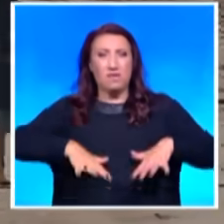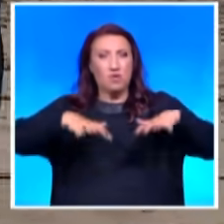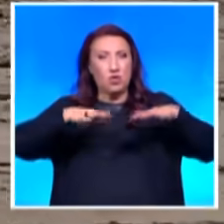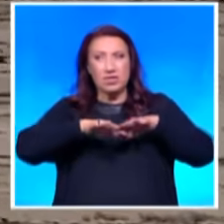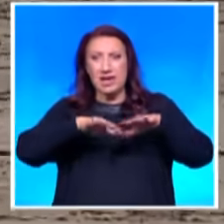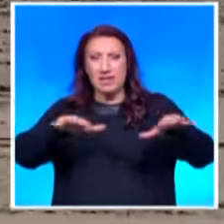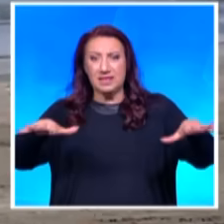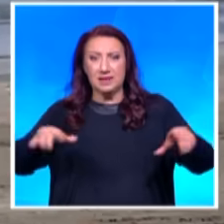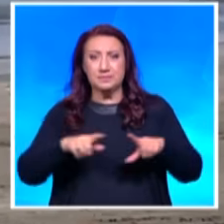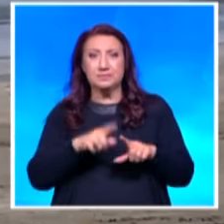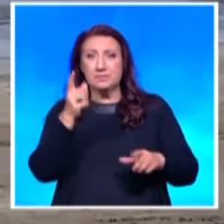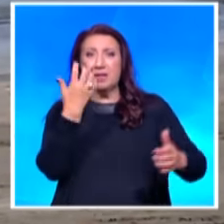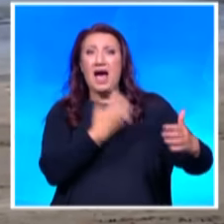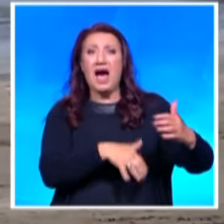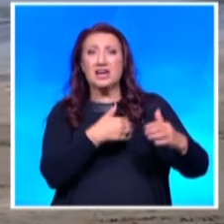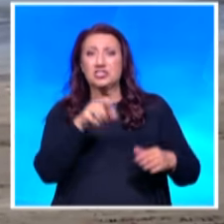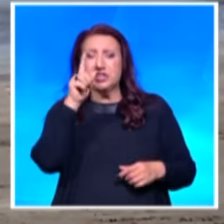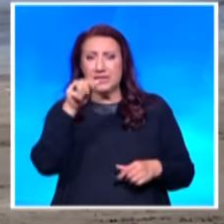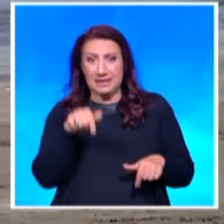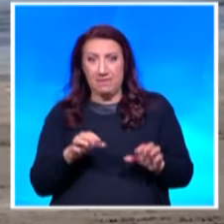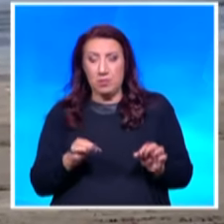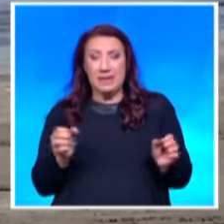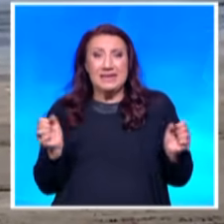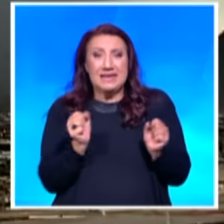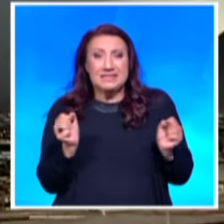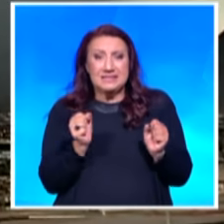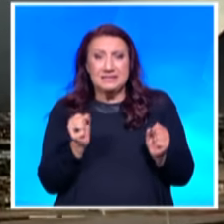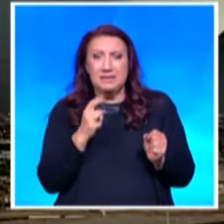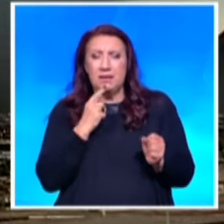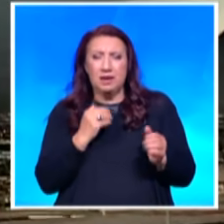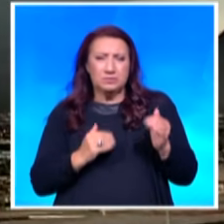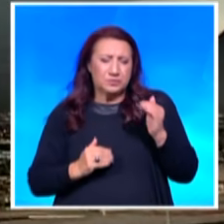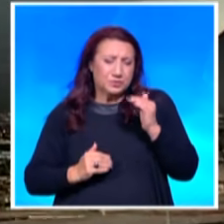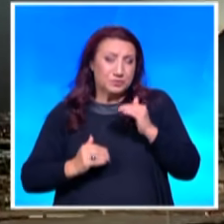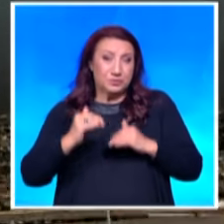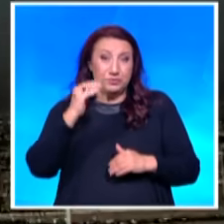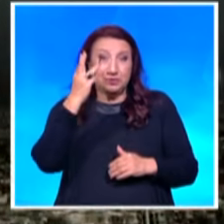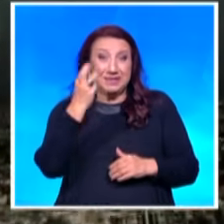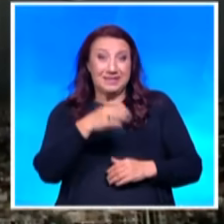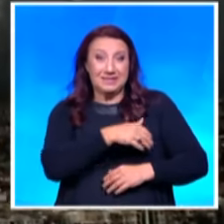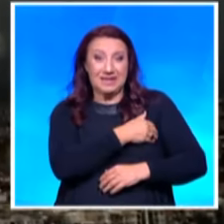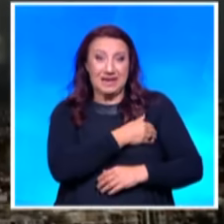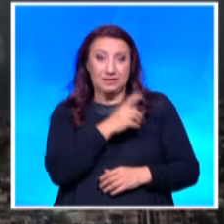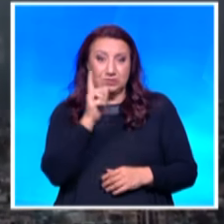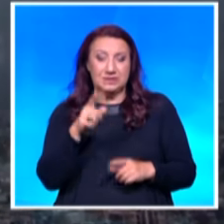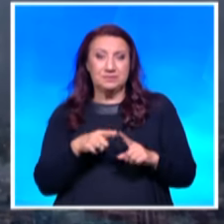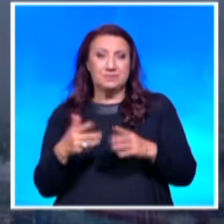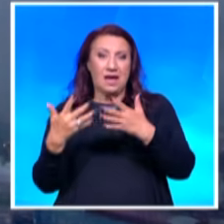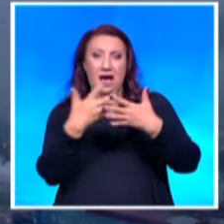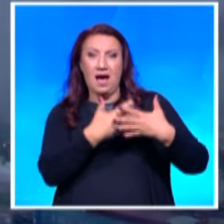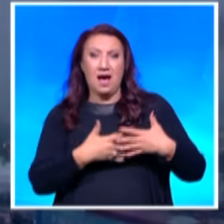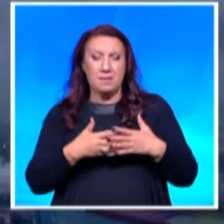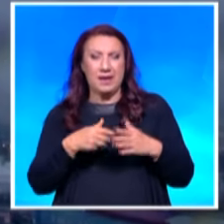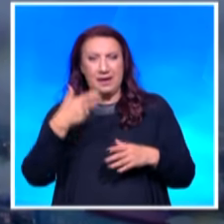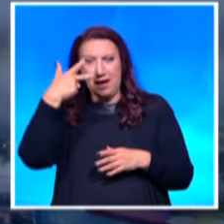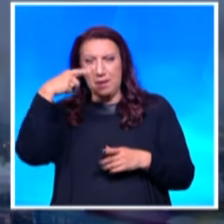където в момента е зима, отбелязаха рекордни температури до 30 градуса. В Лос-Анджелис камери запечатаха гръмотевична буря и